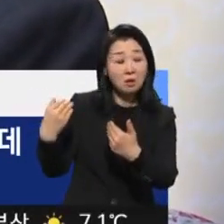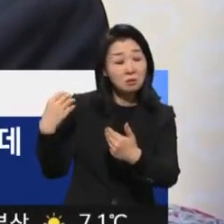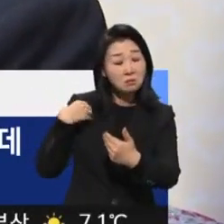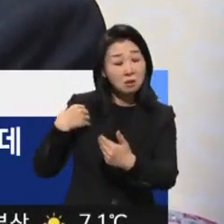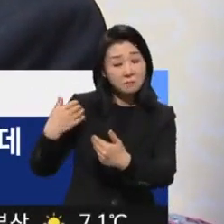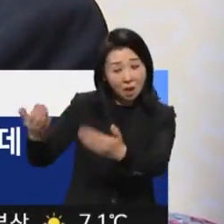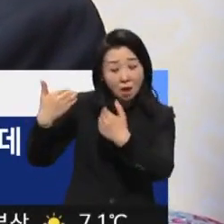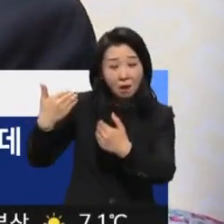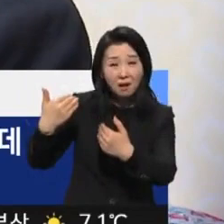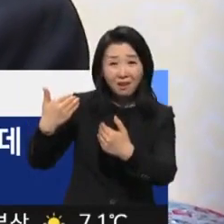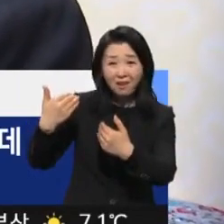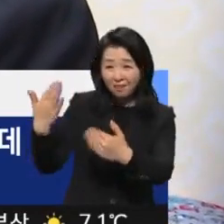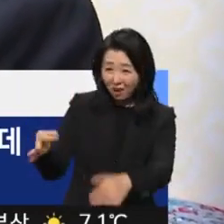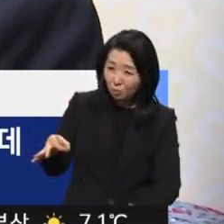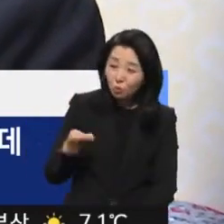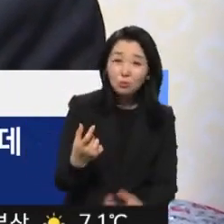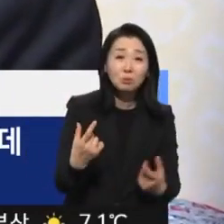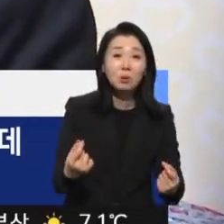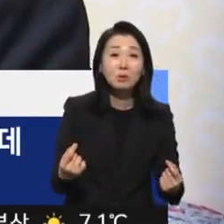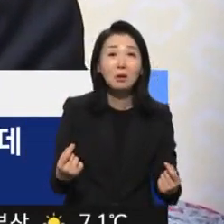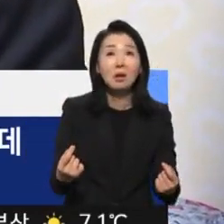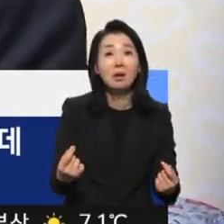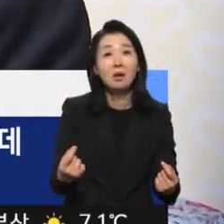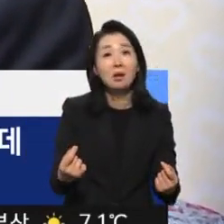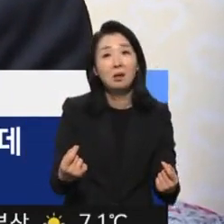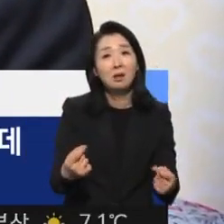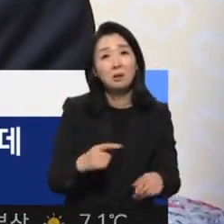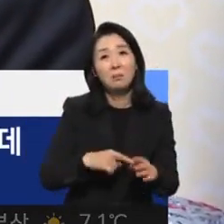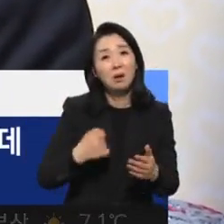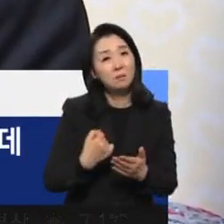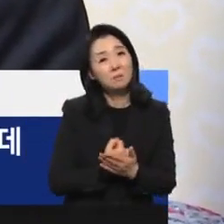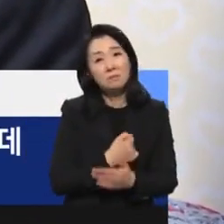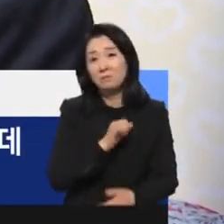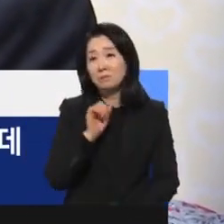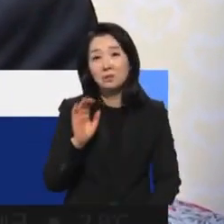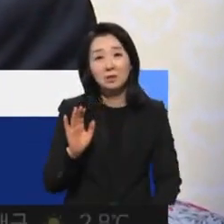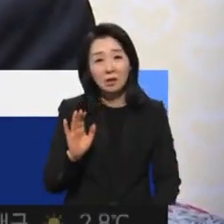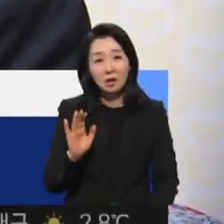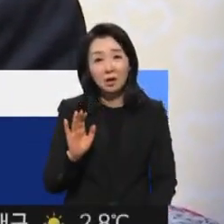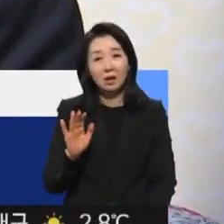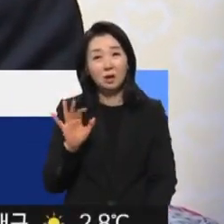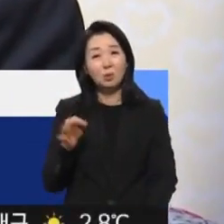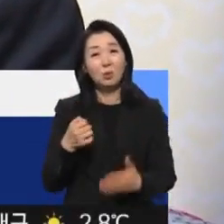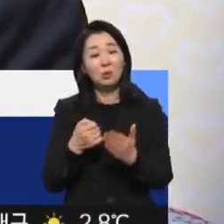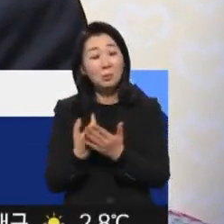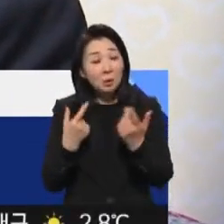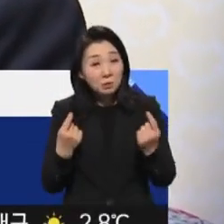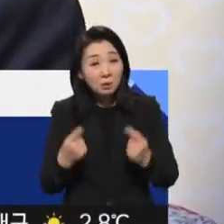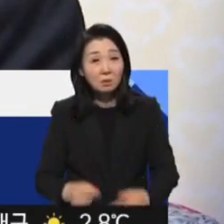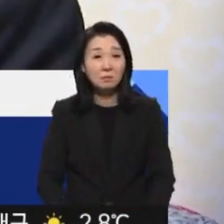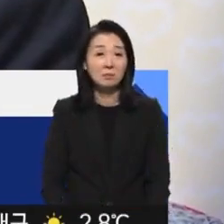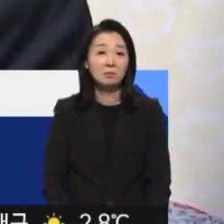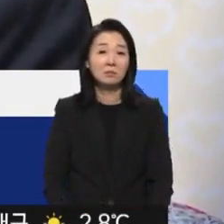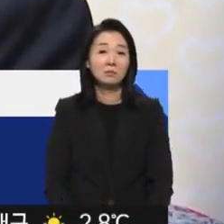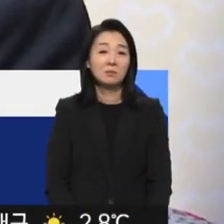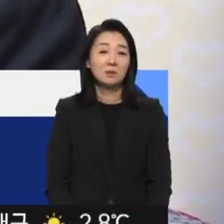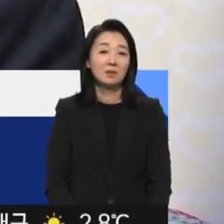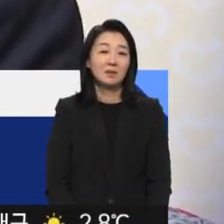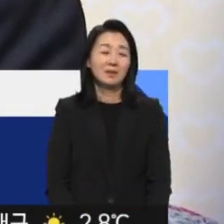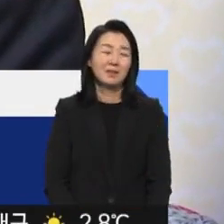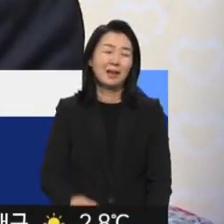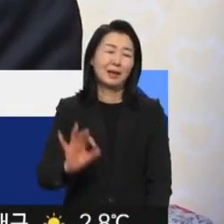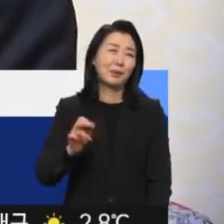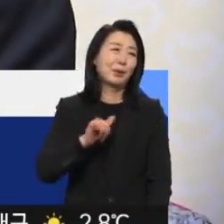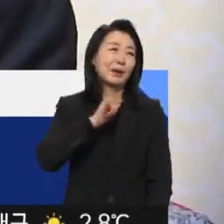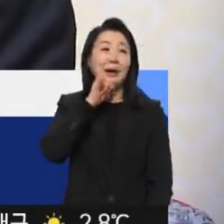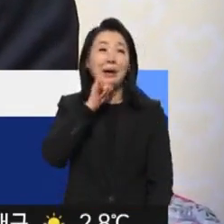내가 돈 줄게 이런 거하고 똑같아서 참 마음이 안 좋으시지. 예, 예. 마치 돈 때문에 그런 것처럼. 네. 아무리 없어도